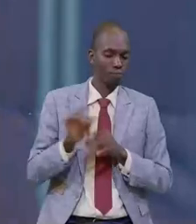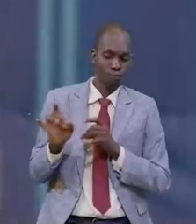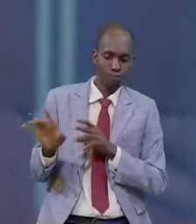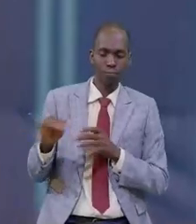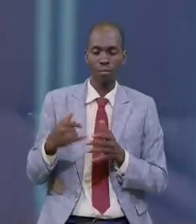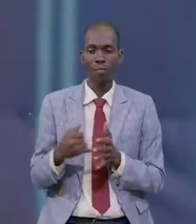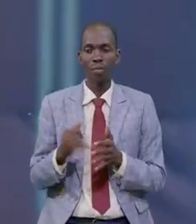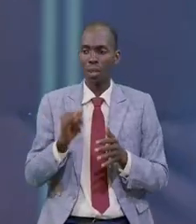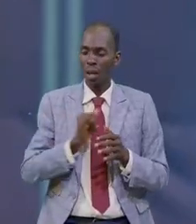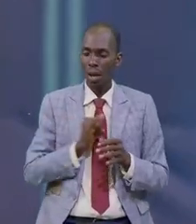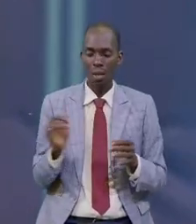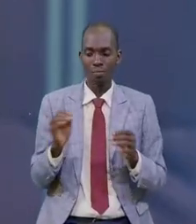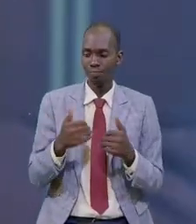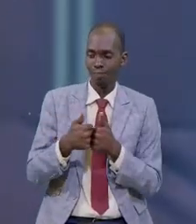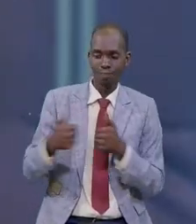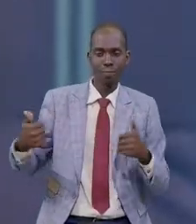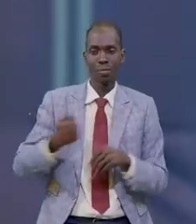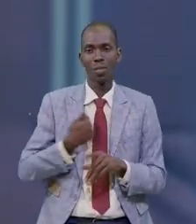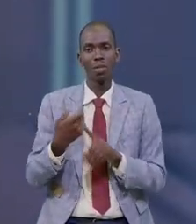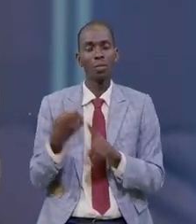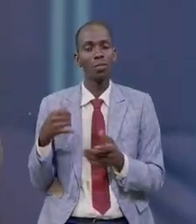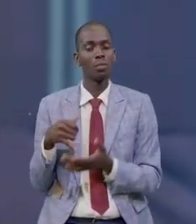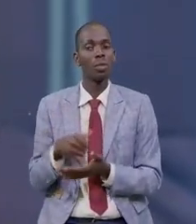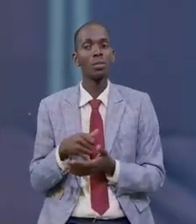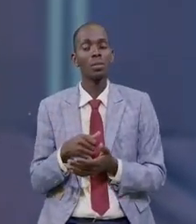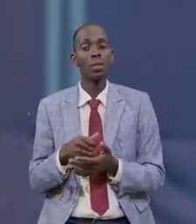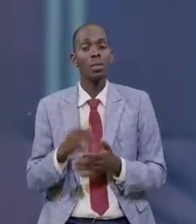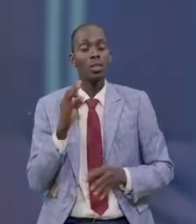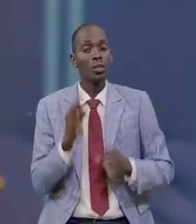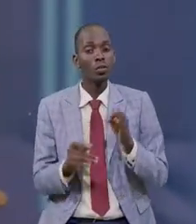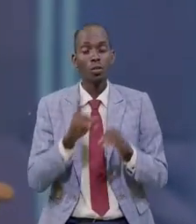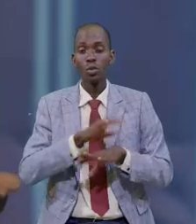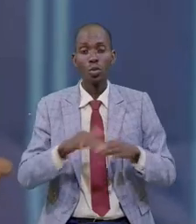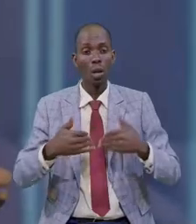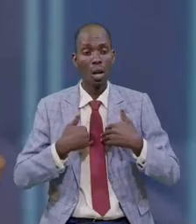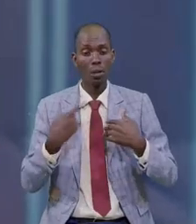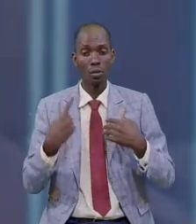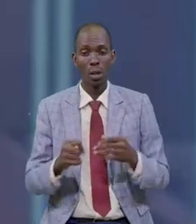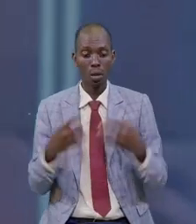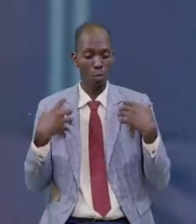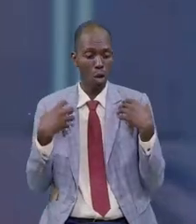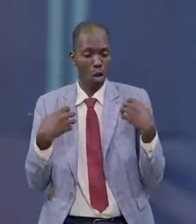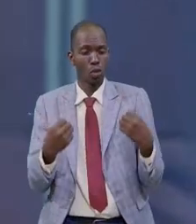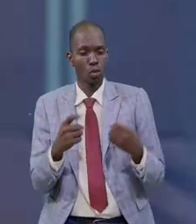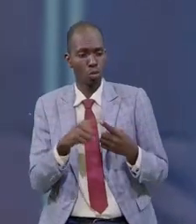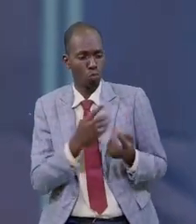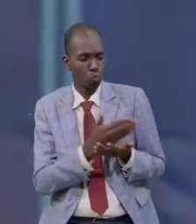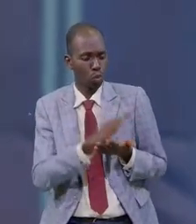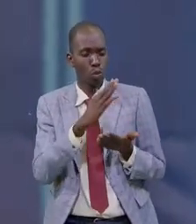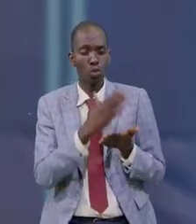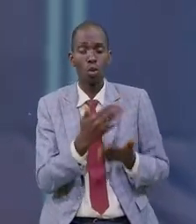ce ventre pour tenir compte ce qui est mauvais vous ne pourrez pas